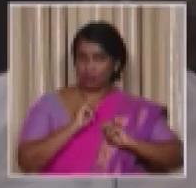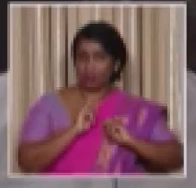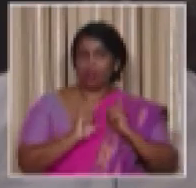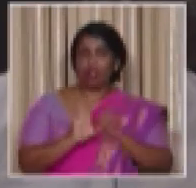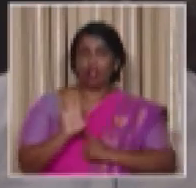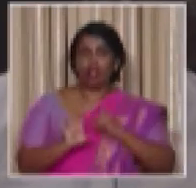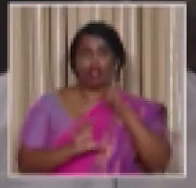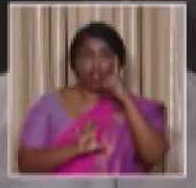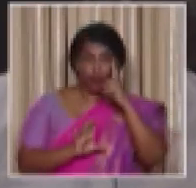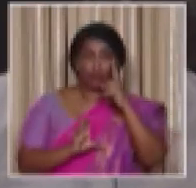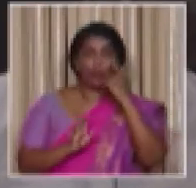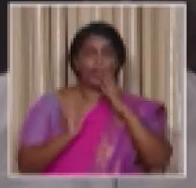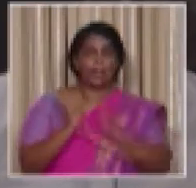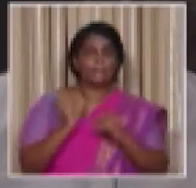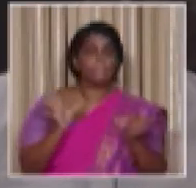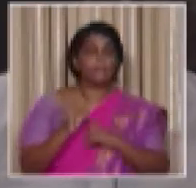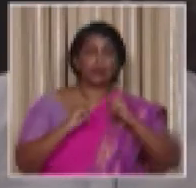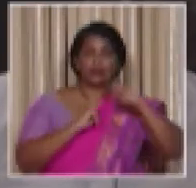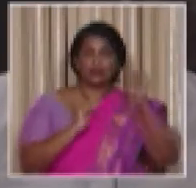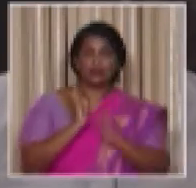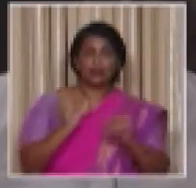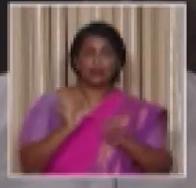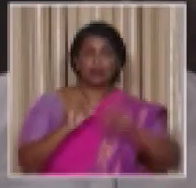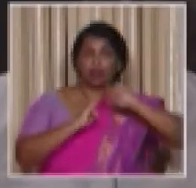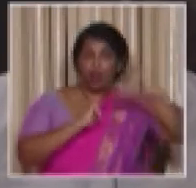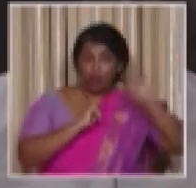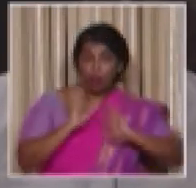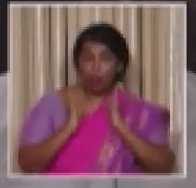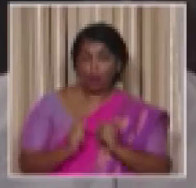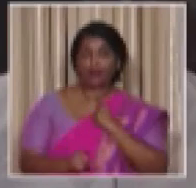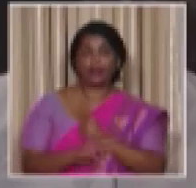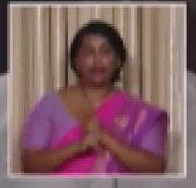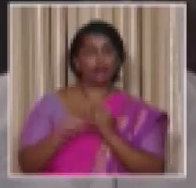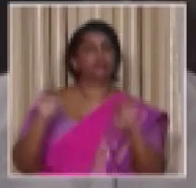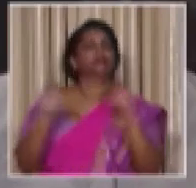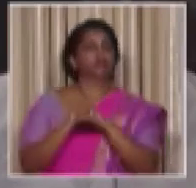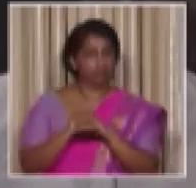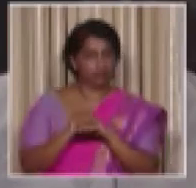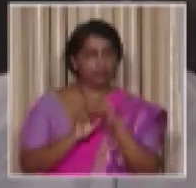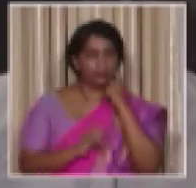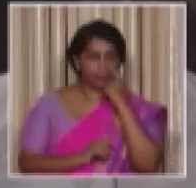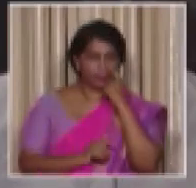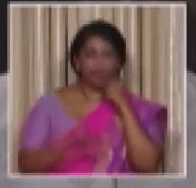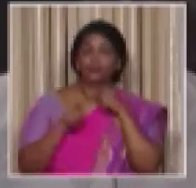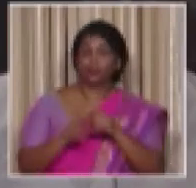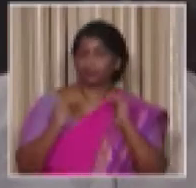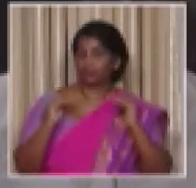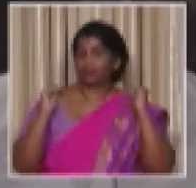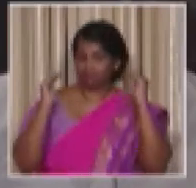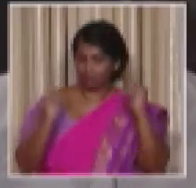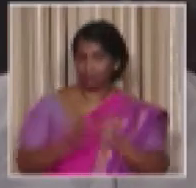අවුරුද්දා මාස ඩිග්‍රී එක මාස ඩිග්‍රී එකක් ඕනේ ටීචින් ප්‍රොෆෙෂන් එකට එන්න එහෙ මෙන්න මේකයි ස්ටෑන්ඩඩ්